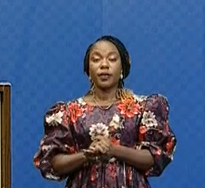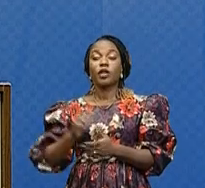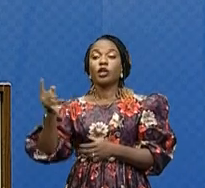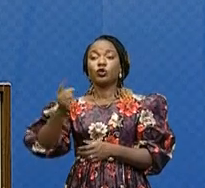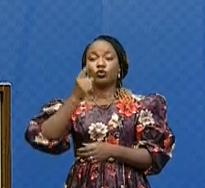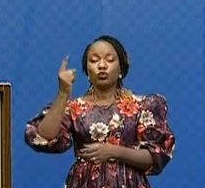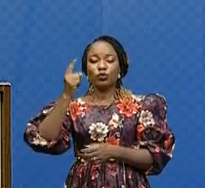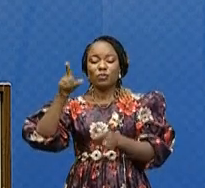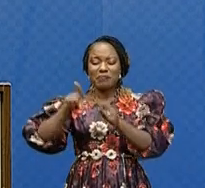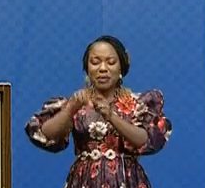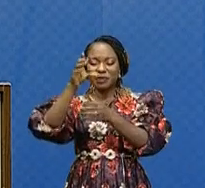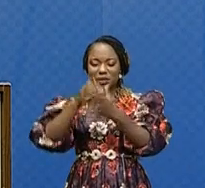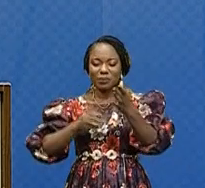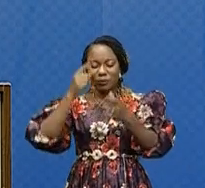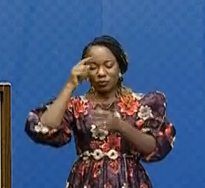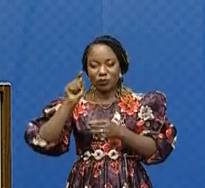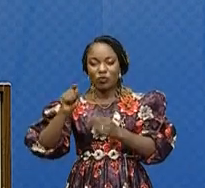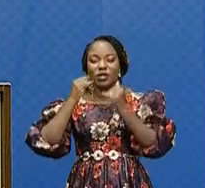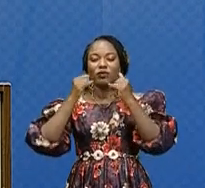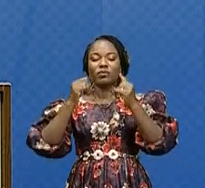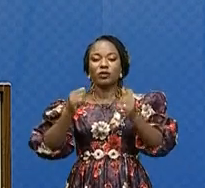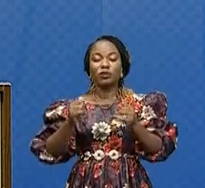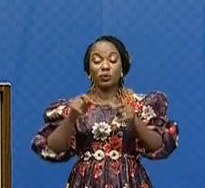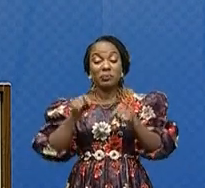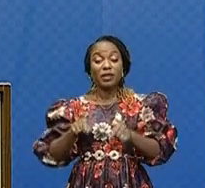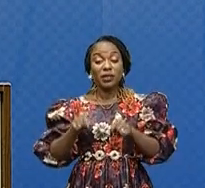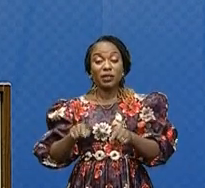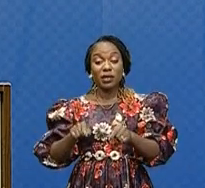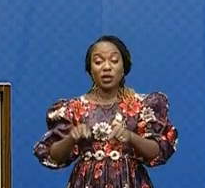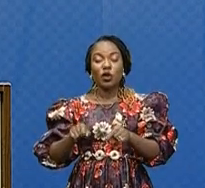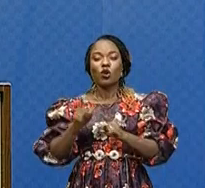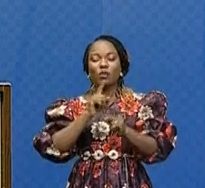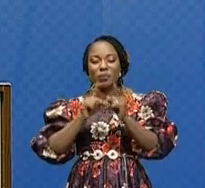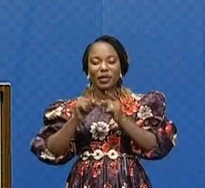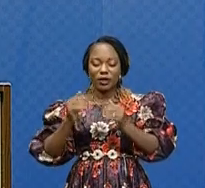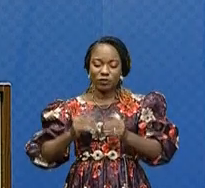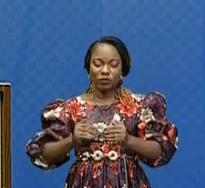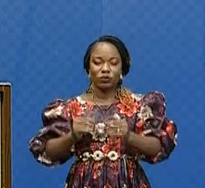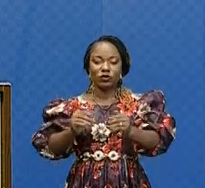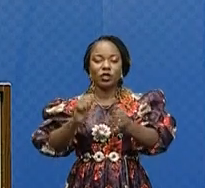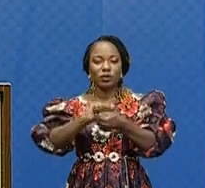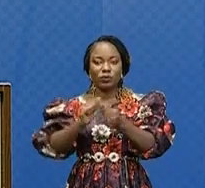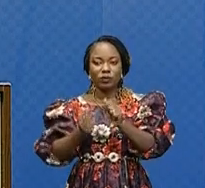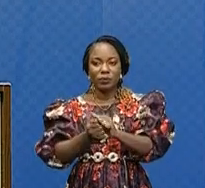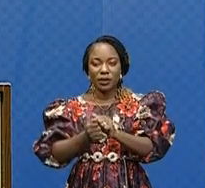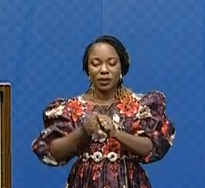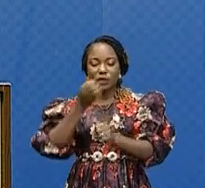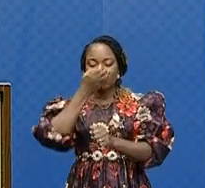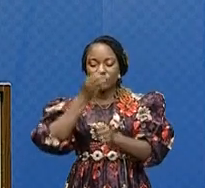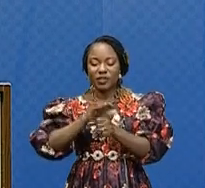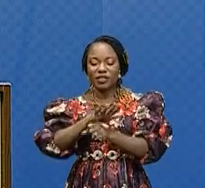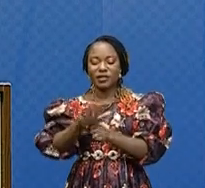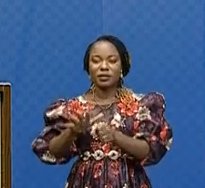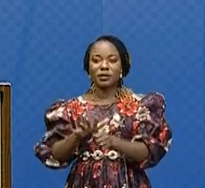Toujours sur ces chapitres de points d'information, cette fois-ci, concernant l'évolution et la situation de l'épidémie à